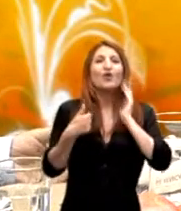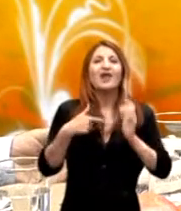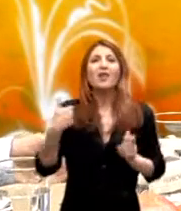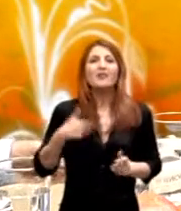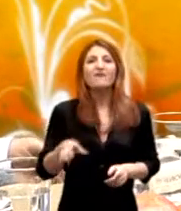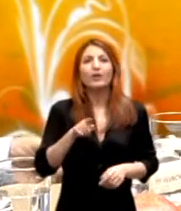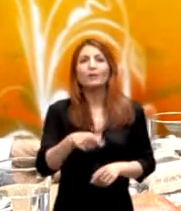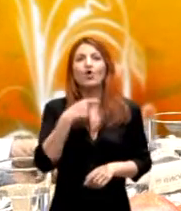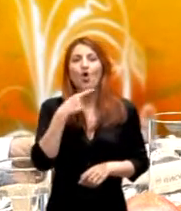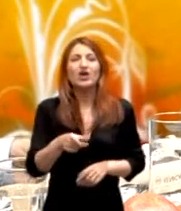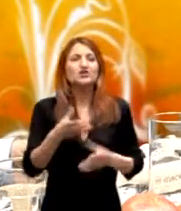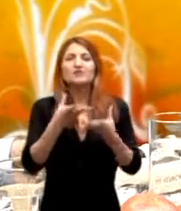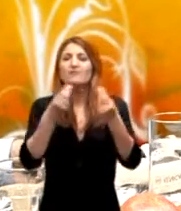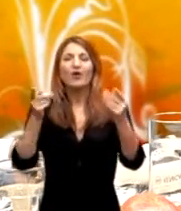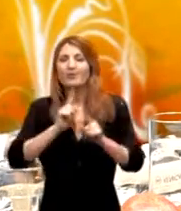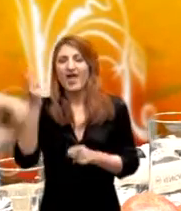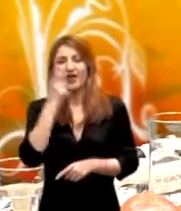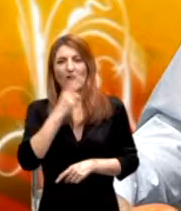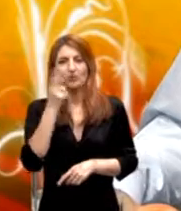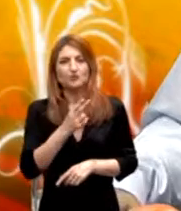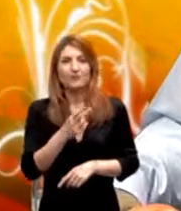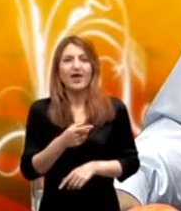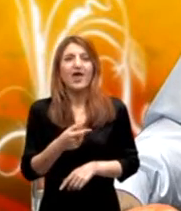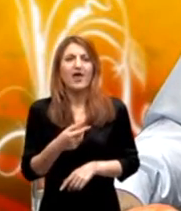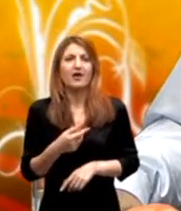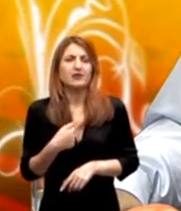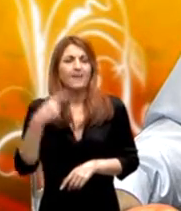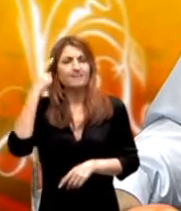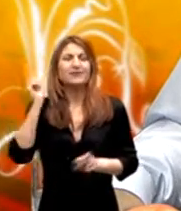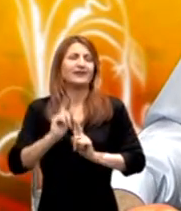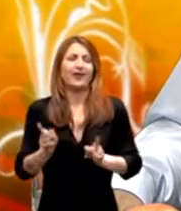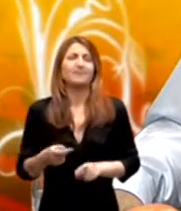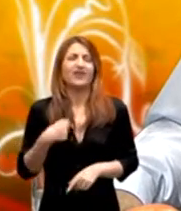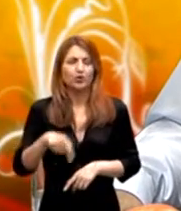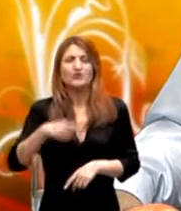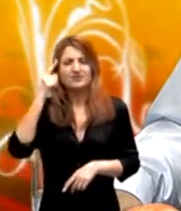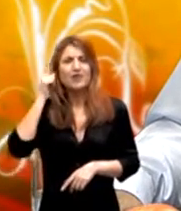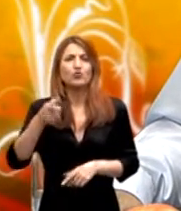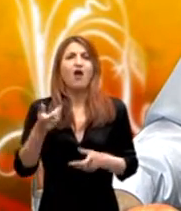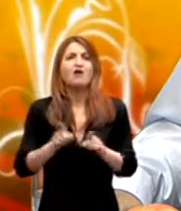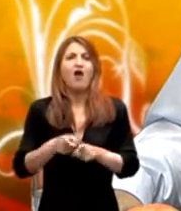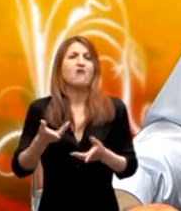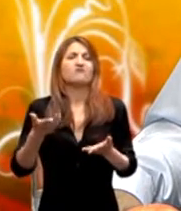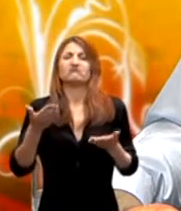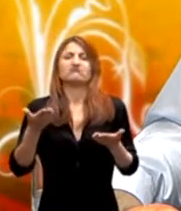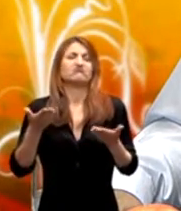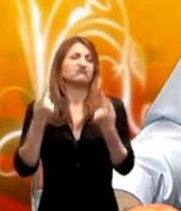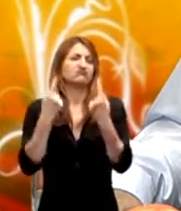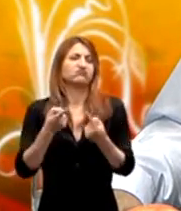razumiju. Prvenstveno ja mislim da je Ne mislim, nego to su današnji stavovi, moderni,